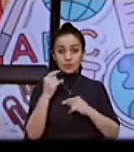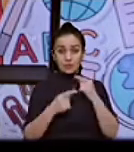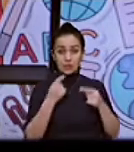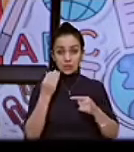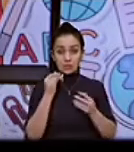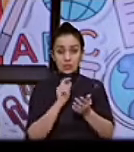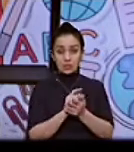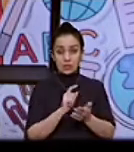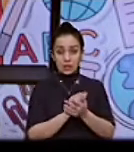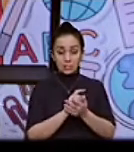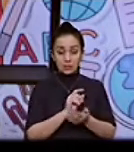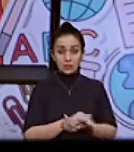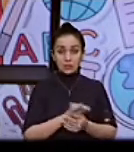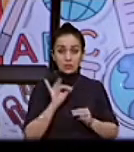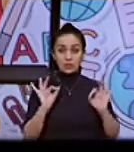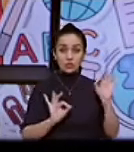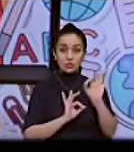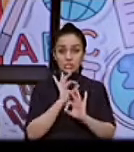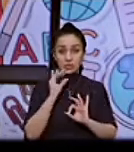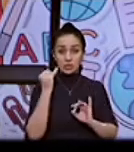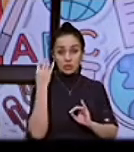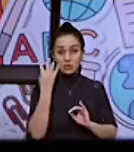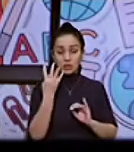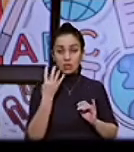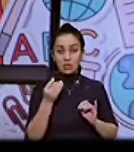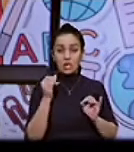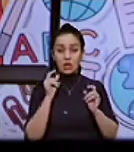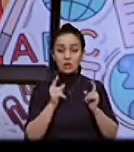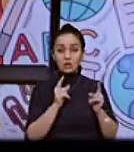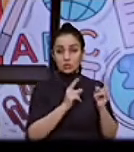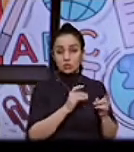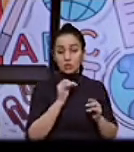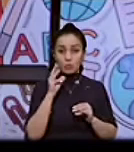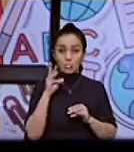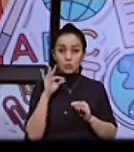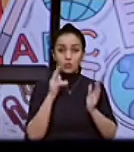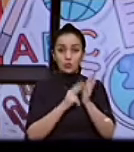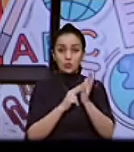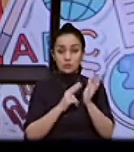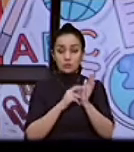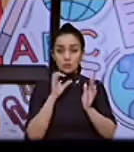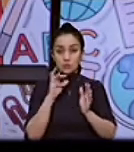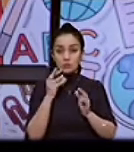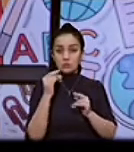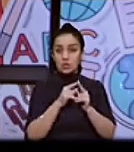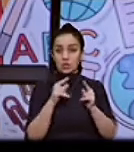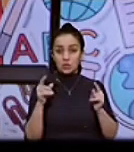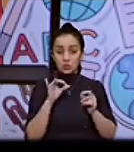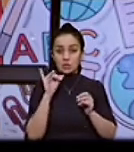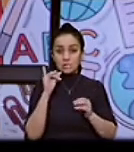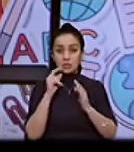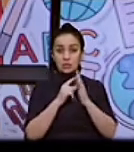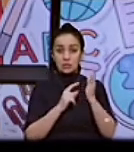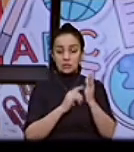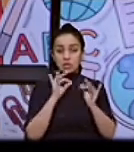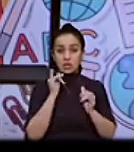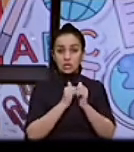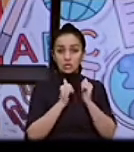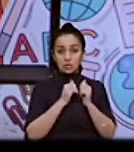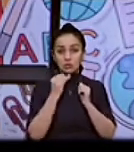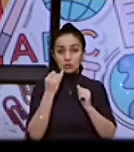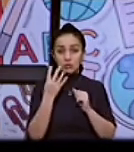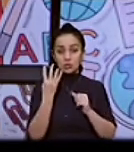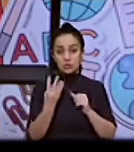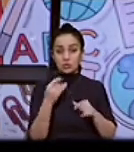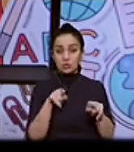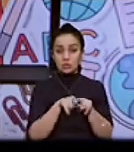Выполняем следующее задание. Начертите 4 отрезка по 8 сантиметров длиной и разделите каждый из